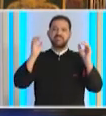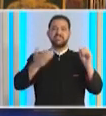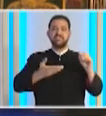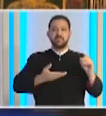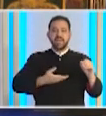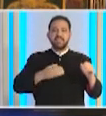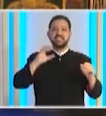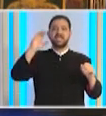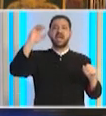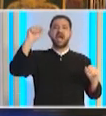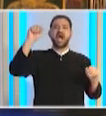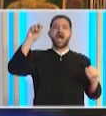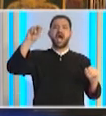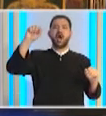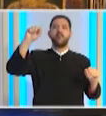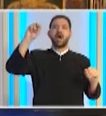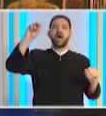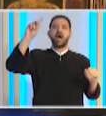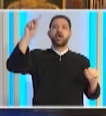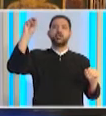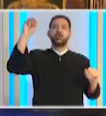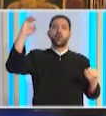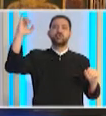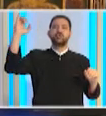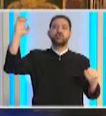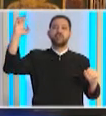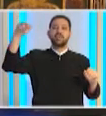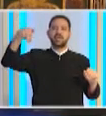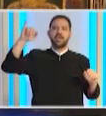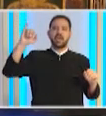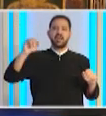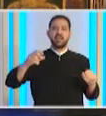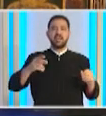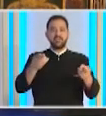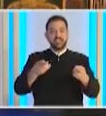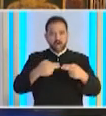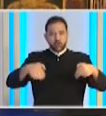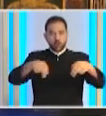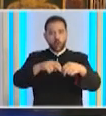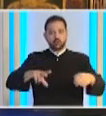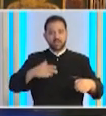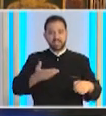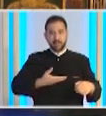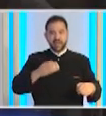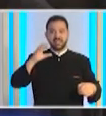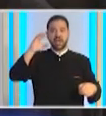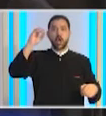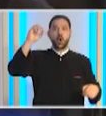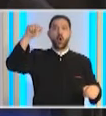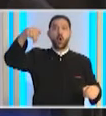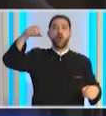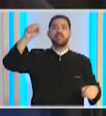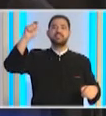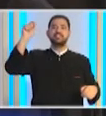Părinți Capadocieni. Invitatul nostru este Părintele Profesor Dr. Constantin Pătuleanu, de la Facultatea de